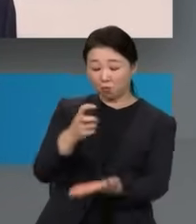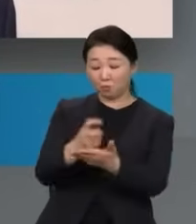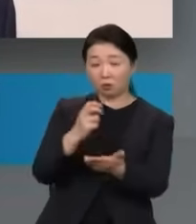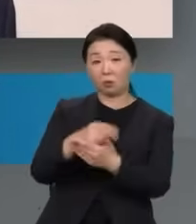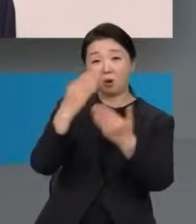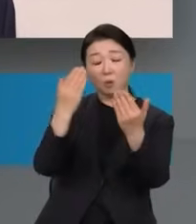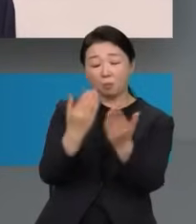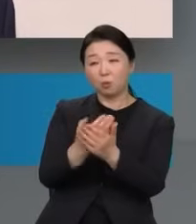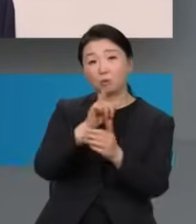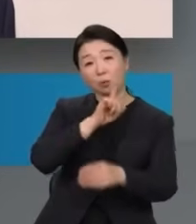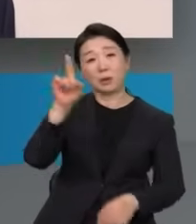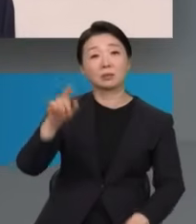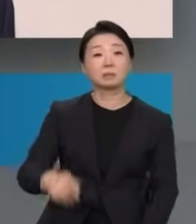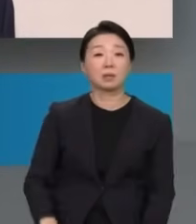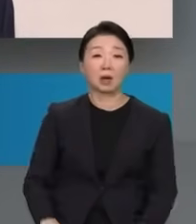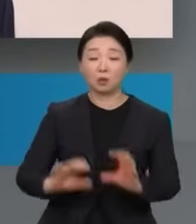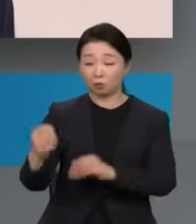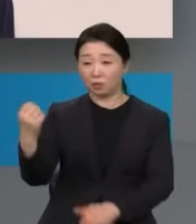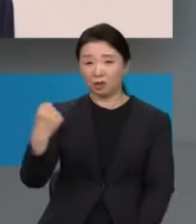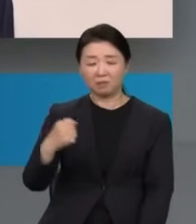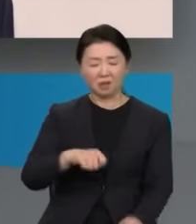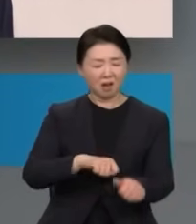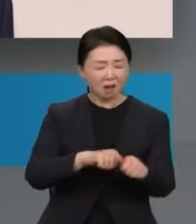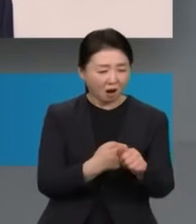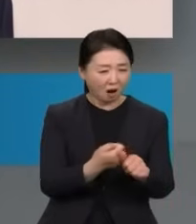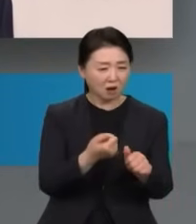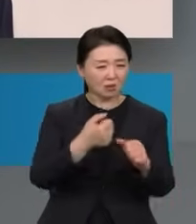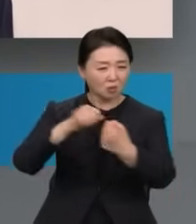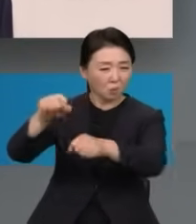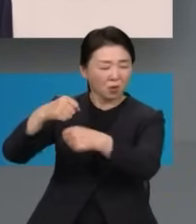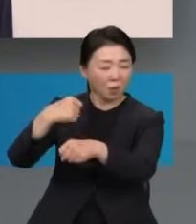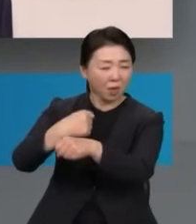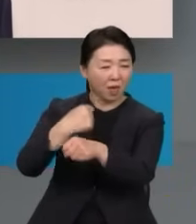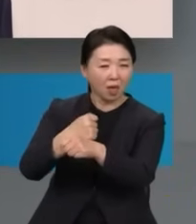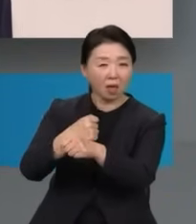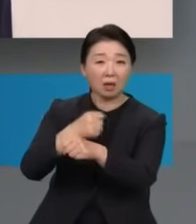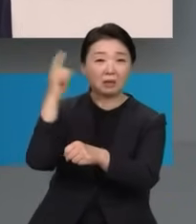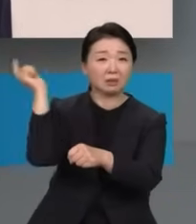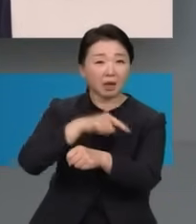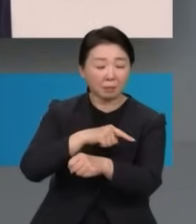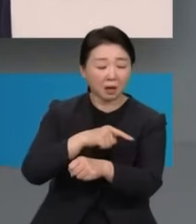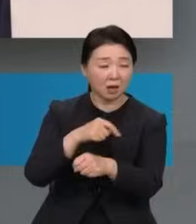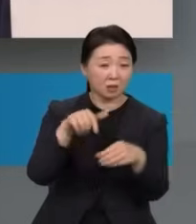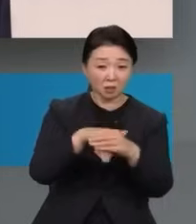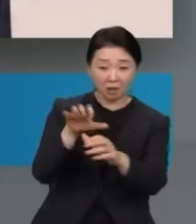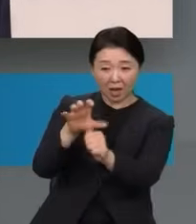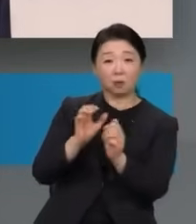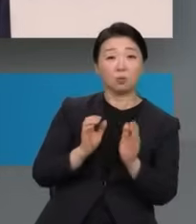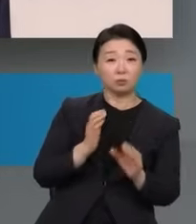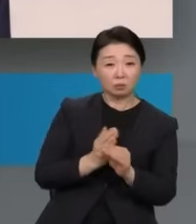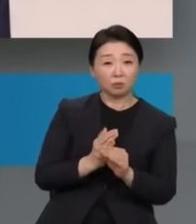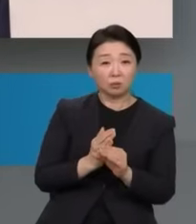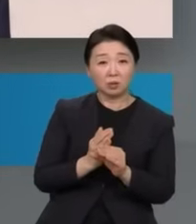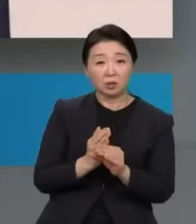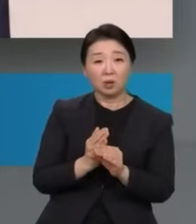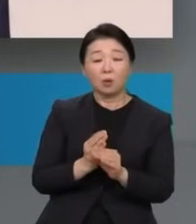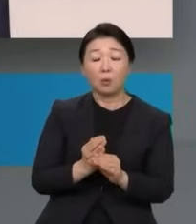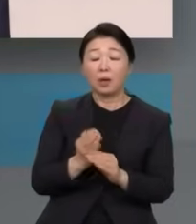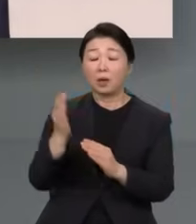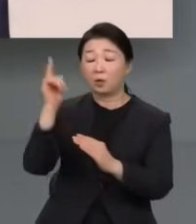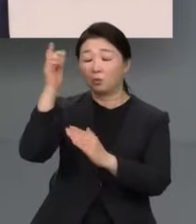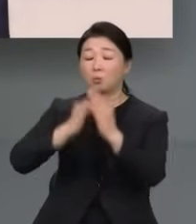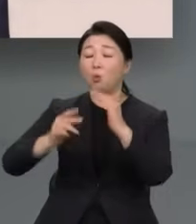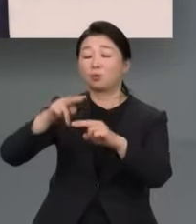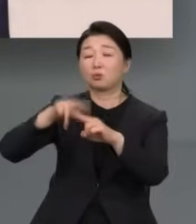공수처에 고발했습니다. 국민의힘은 억지 도피 프레임을 씌워 선거에 악용한다며 공수처가 수사 기밀을 흘리고 있다고